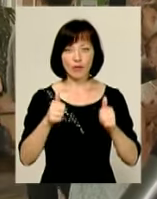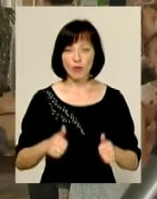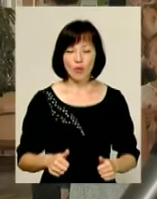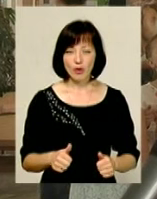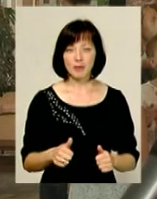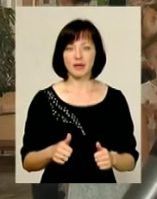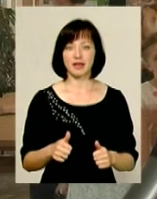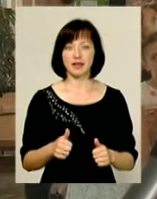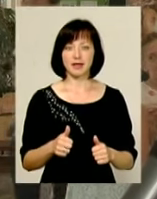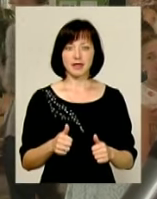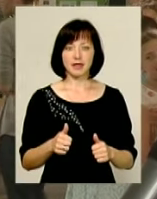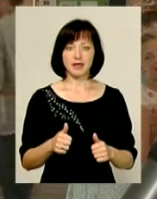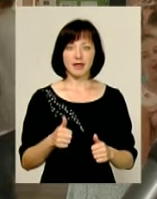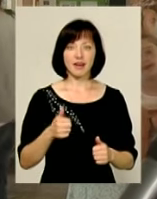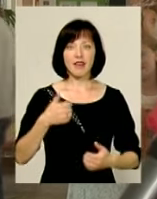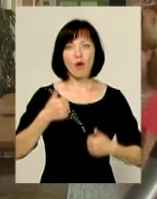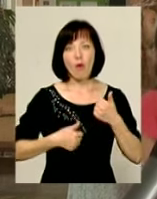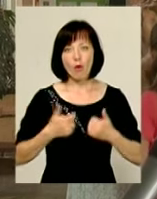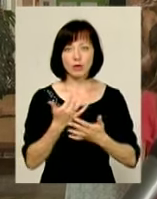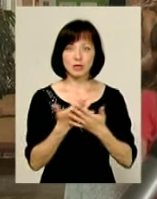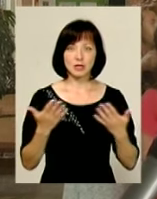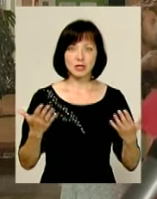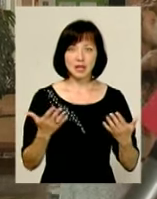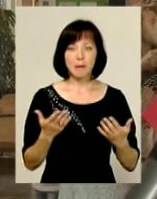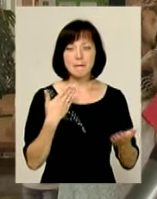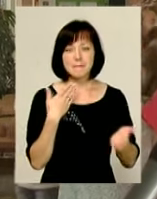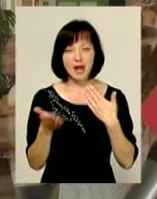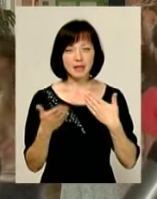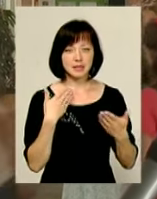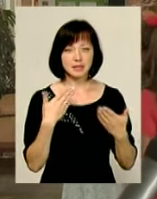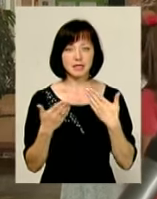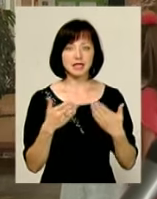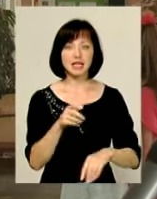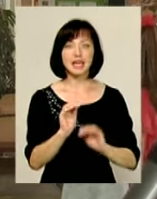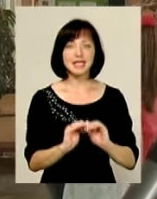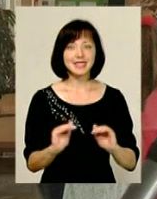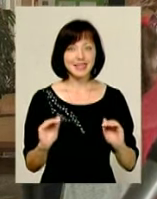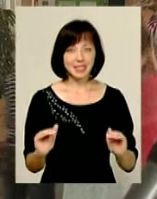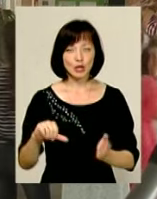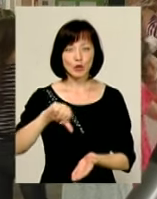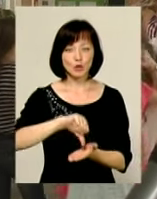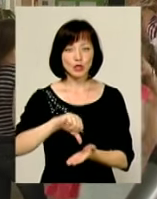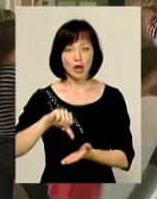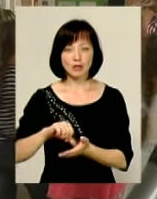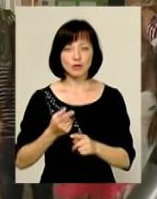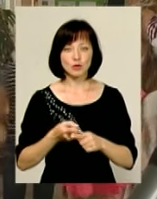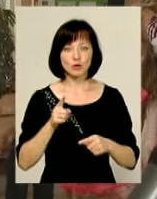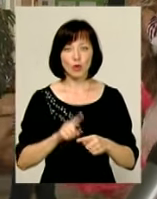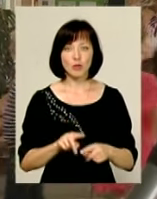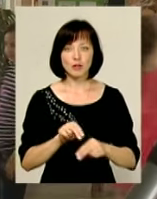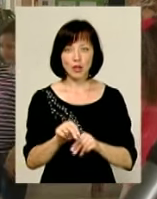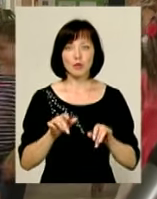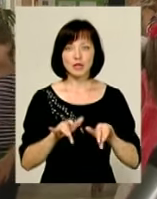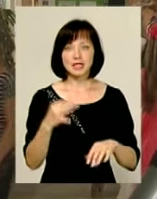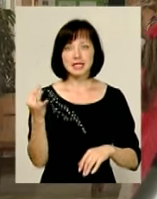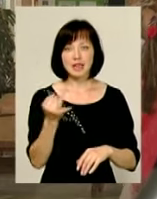формі вікторин, конкурсів, в формі бесіди. Діти участвують в цьому навчальному процесі, їм